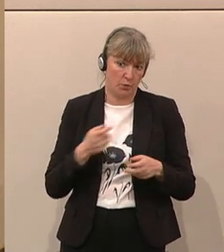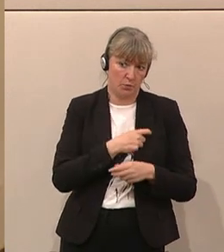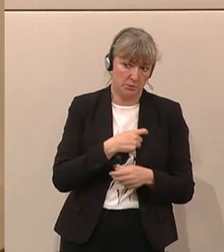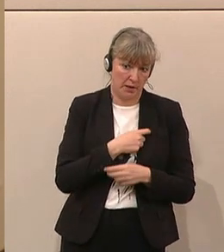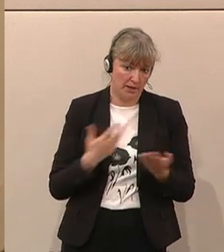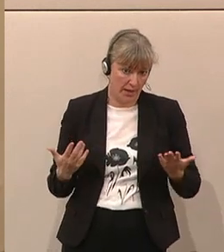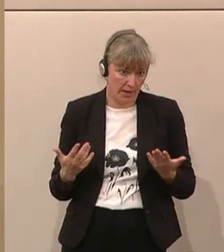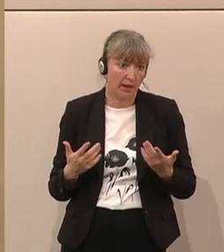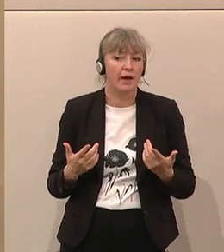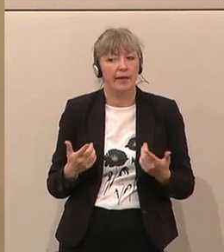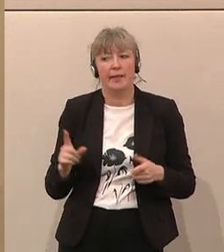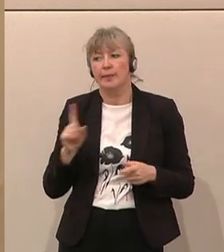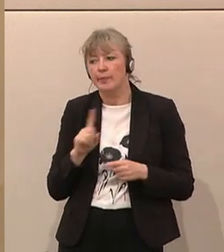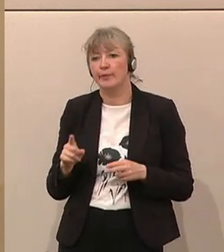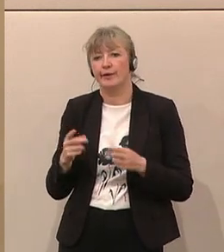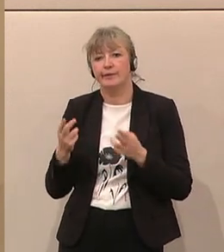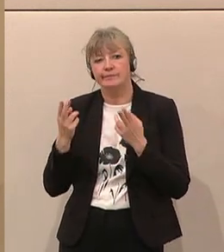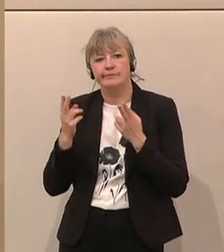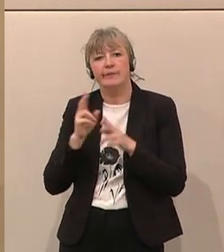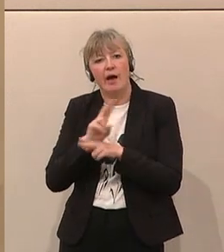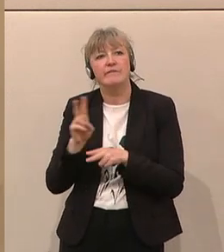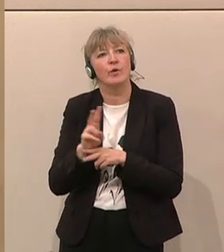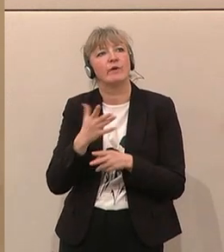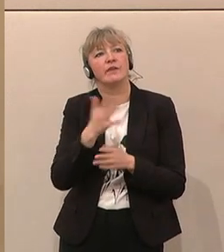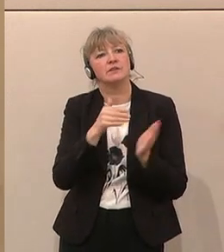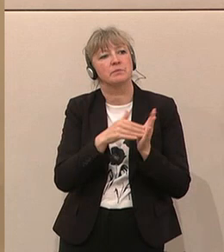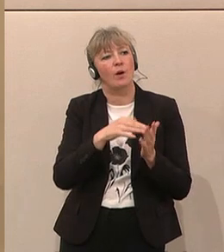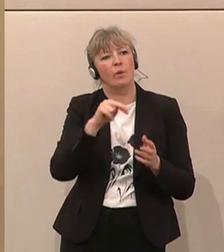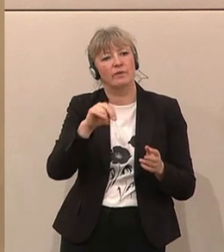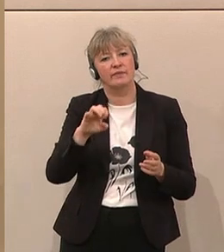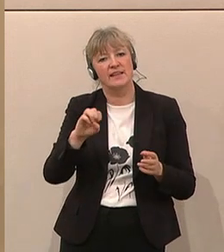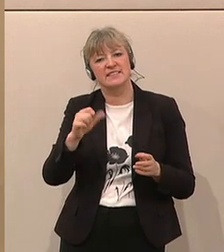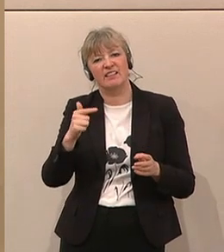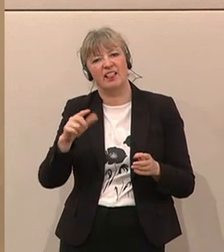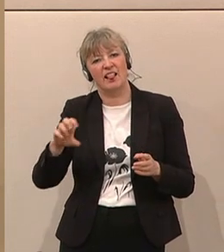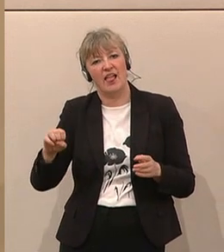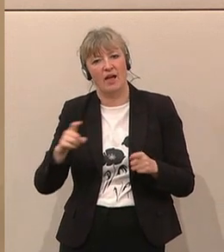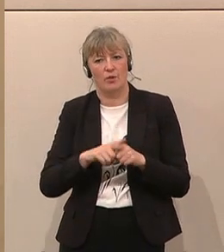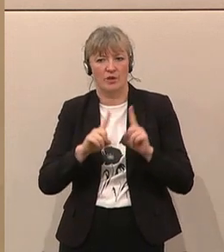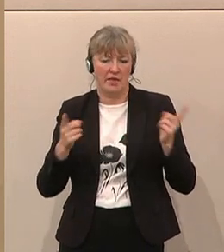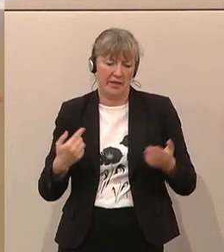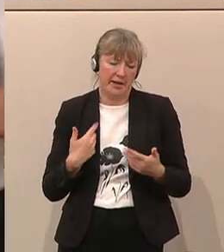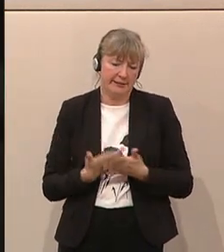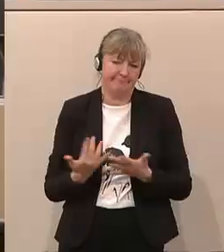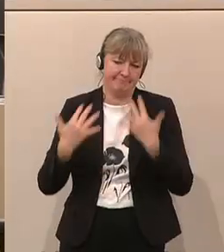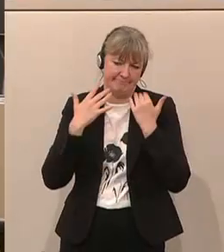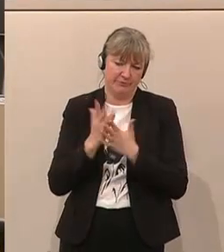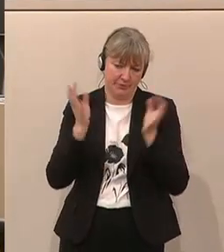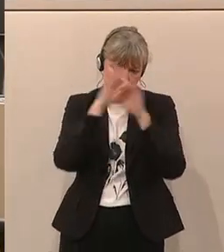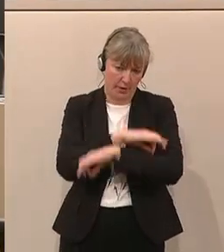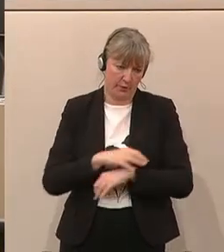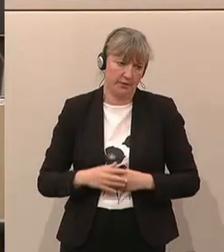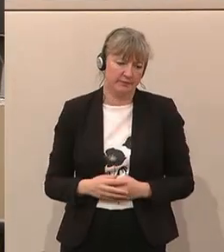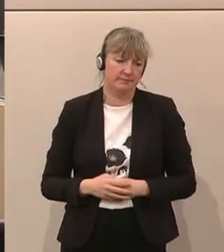Regierungsparteien nur Erfüllungsgehilfen von Nestle und Co. geworden. Und das stimmt mich sehr traurig. Dankeschön.